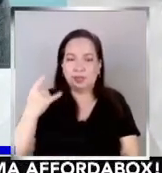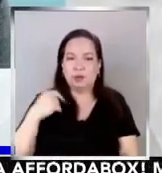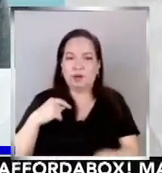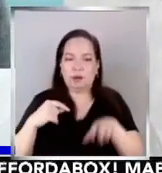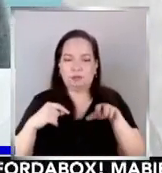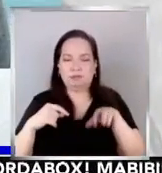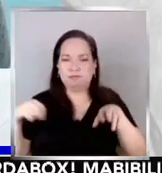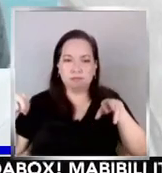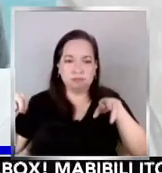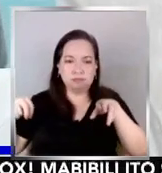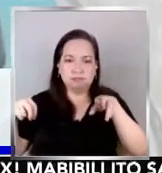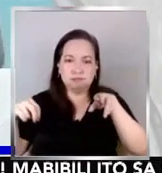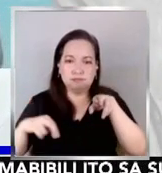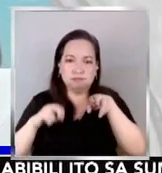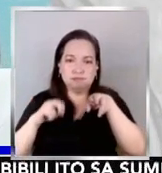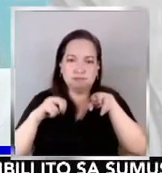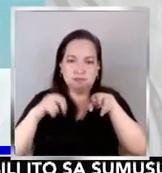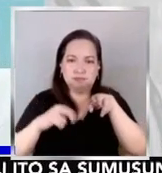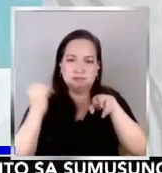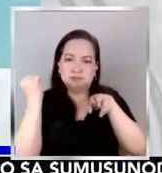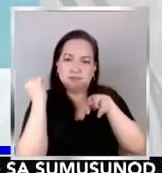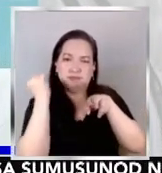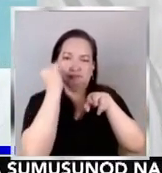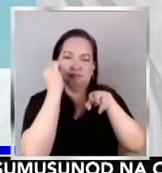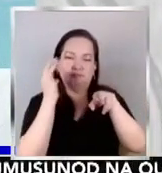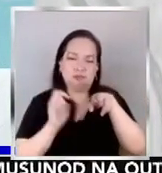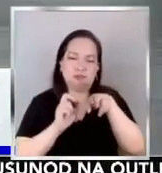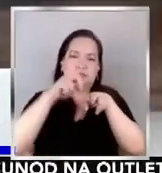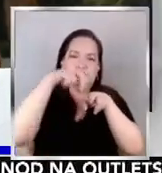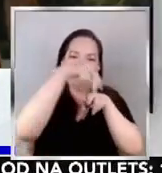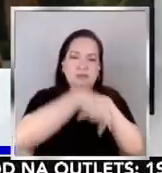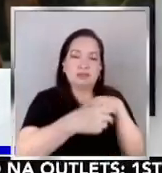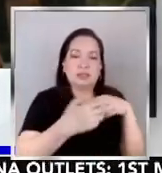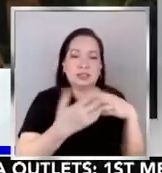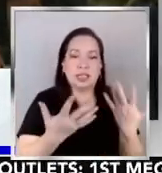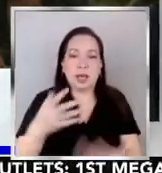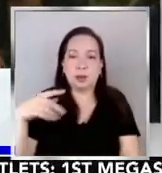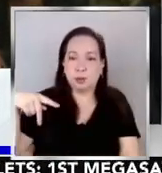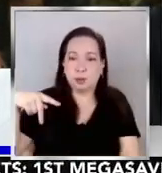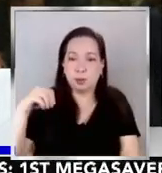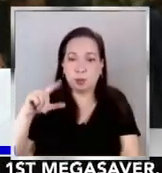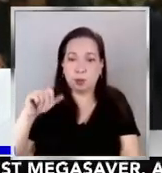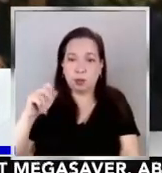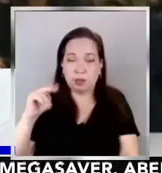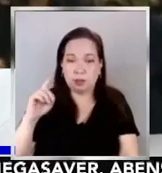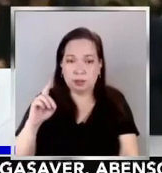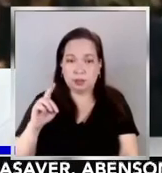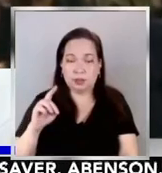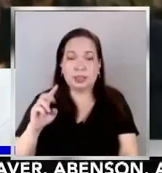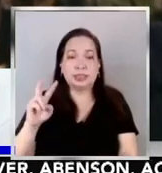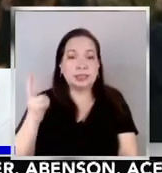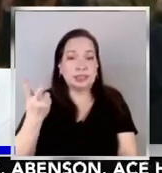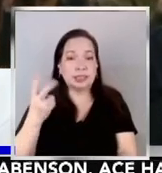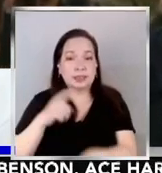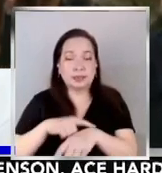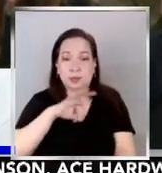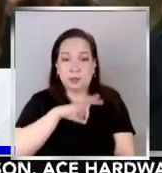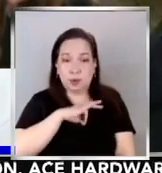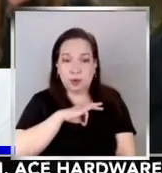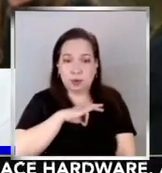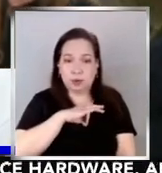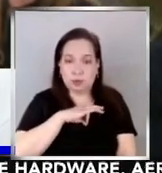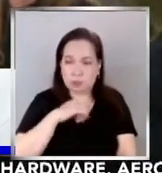meters sa Orlen's Copernicus Cup sa Torun, Poland. Ikalawang ginto na ito ni Obiena sa loob ng isang linggo